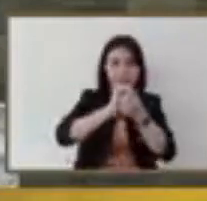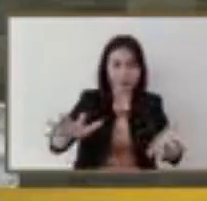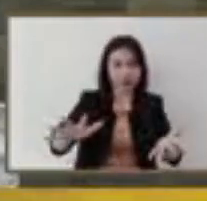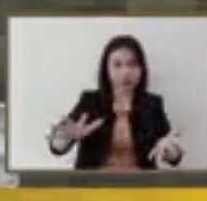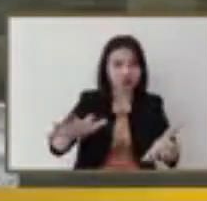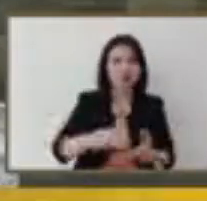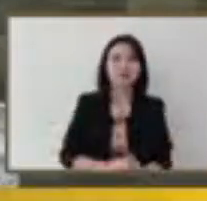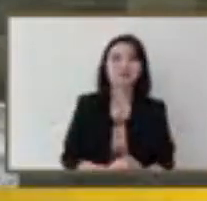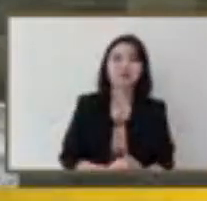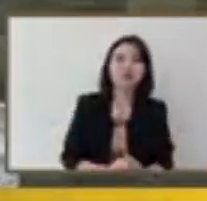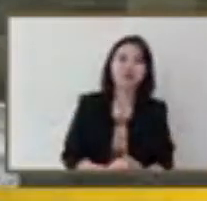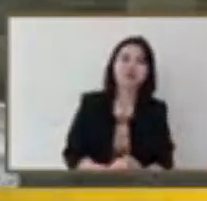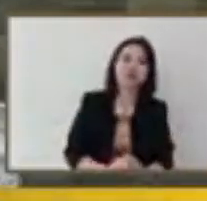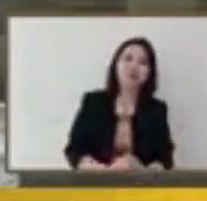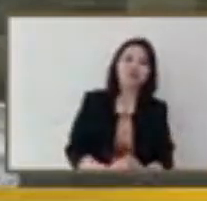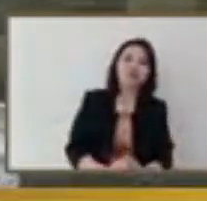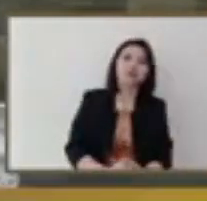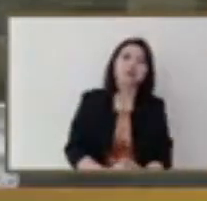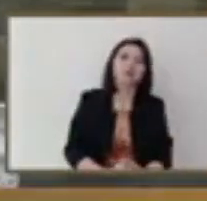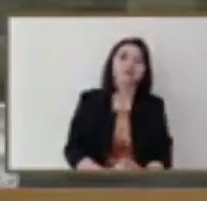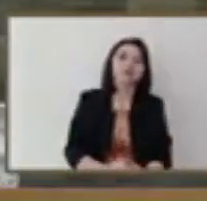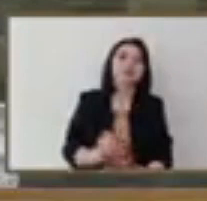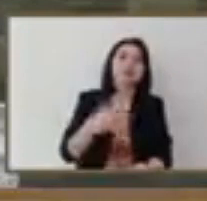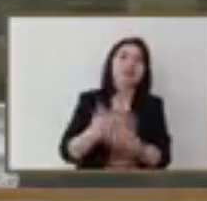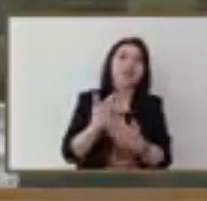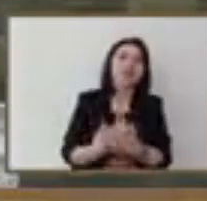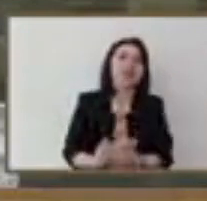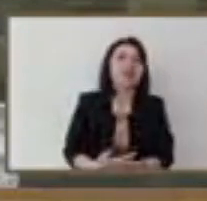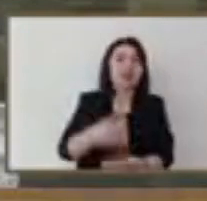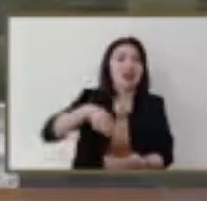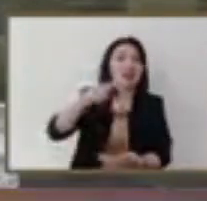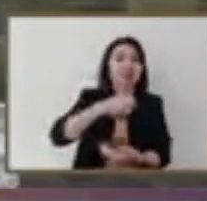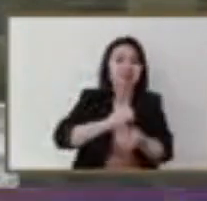You will be granted to destruction.